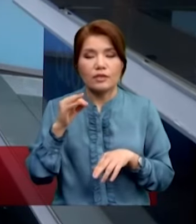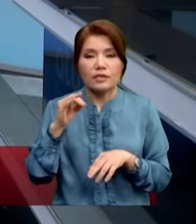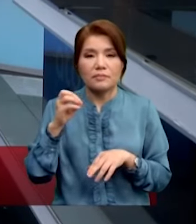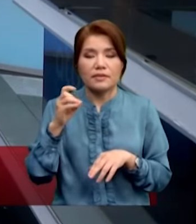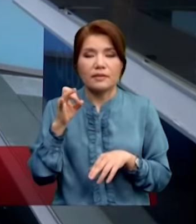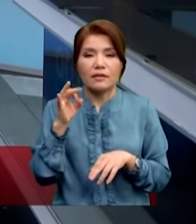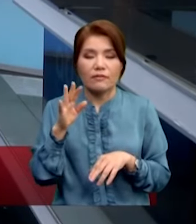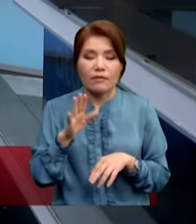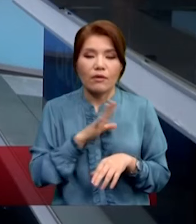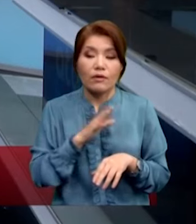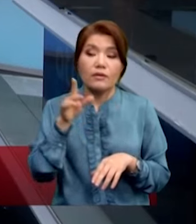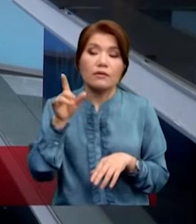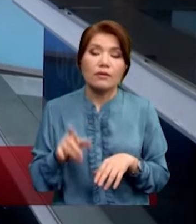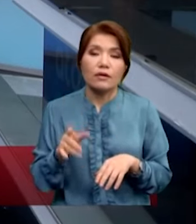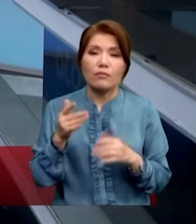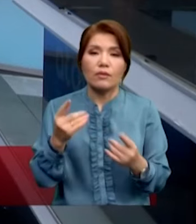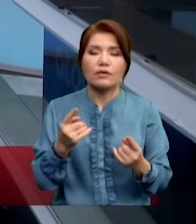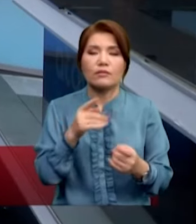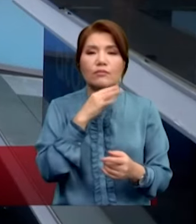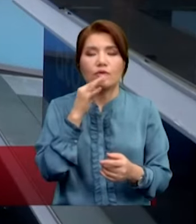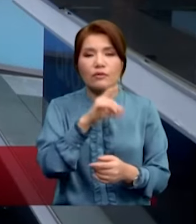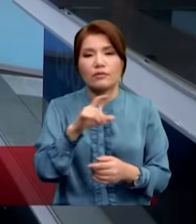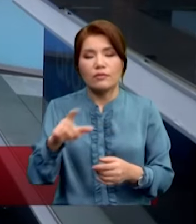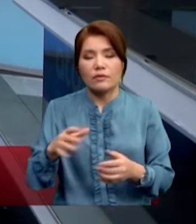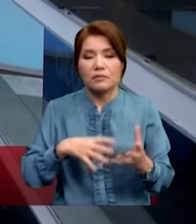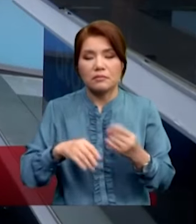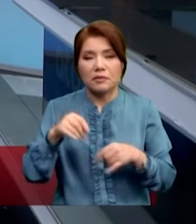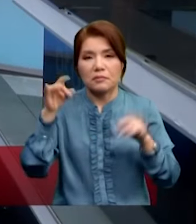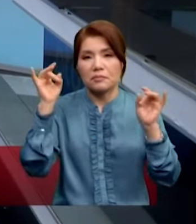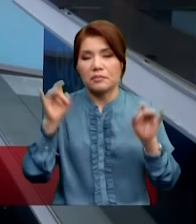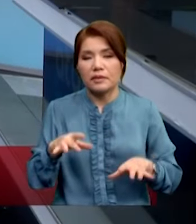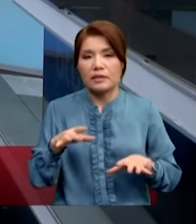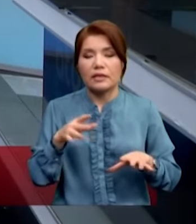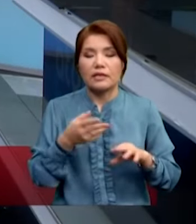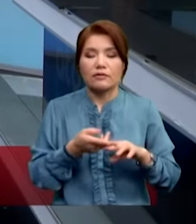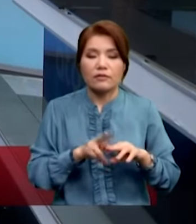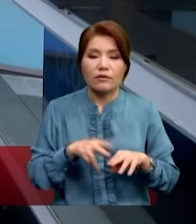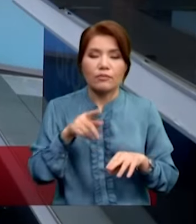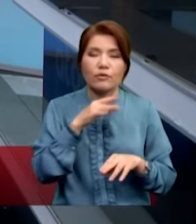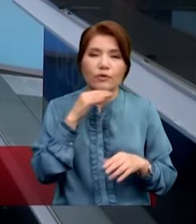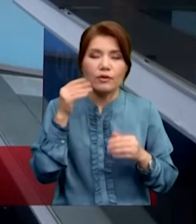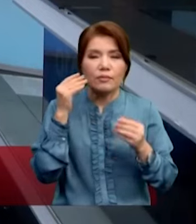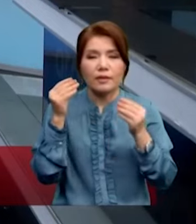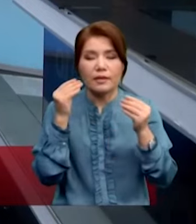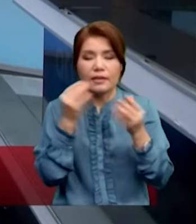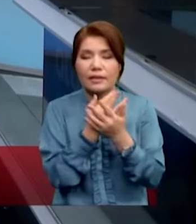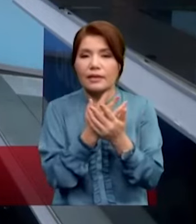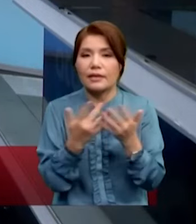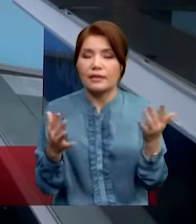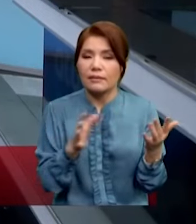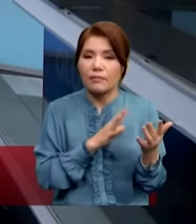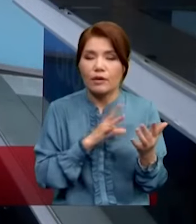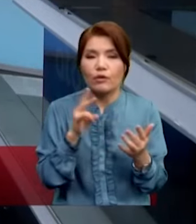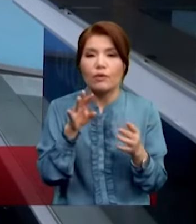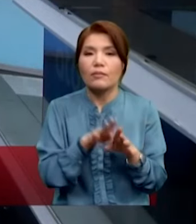Бектенов. Такая кандидатура для большинства казахстанцев была весьма неожиданной. Озвучивалось много экспертных прогнозов, но ни